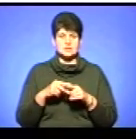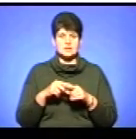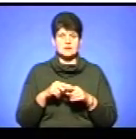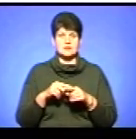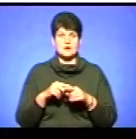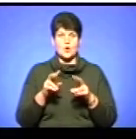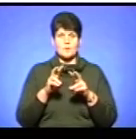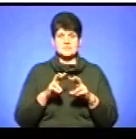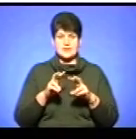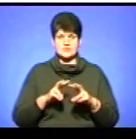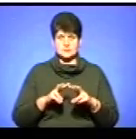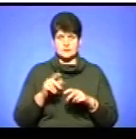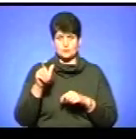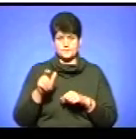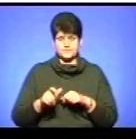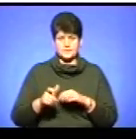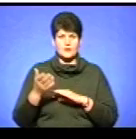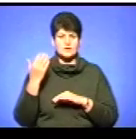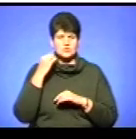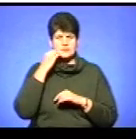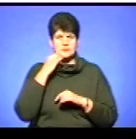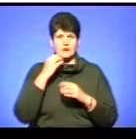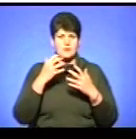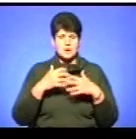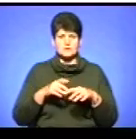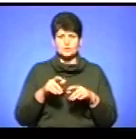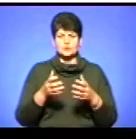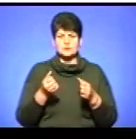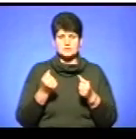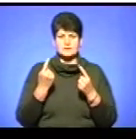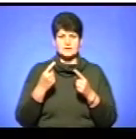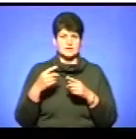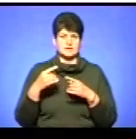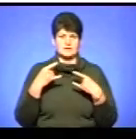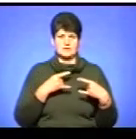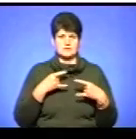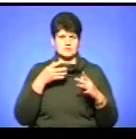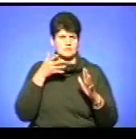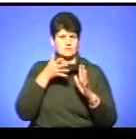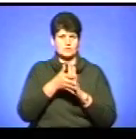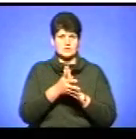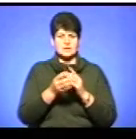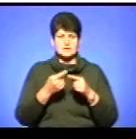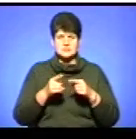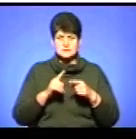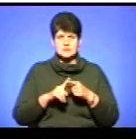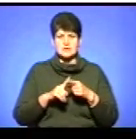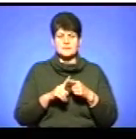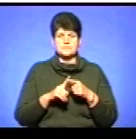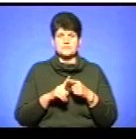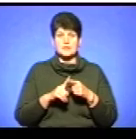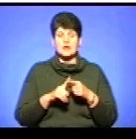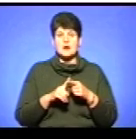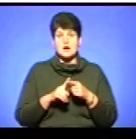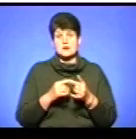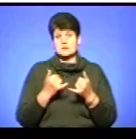обстеження на пацієнта, оскільки раніше на старих апаратах люди отримали велике навантаження рентгенівське, тому що це є опромінення, ікс-промені, то